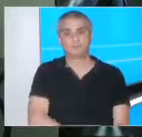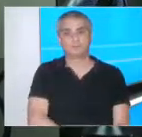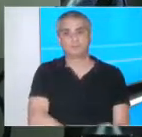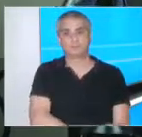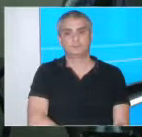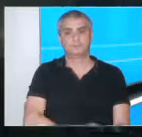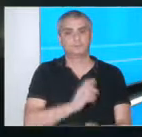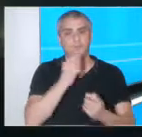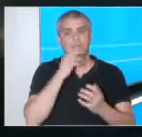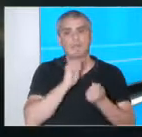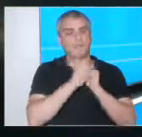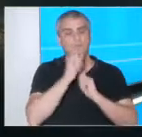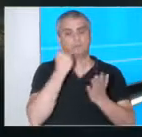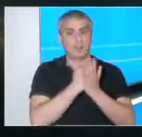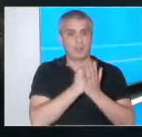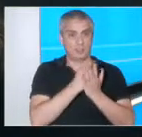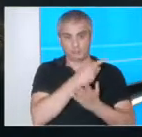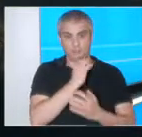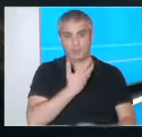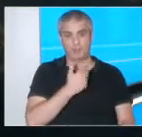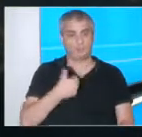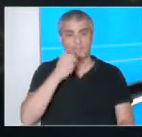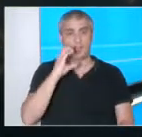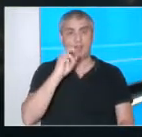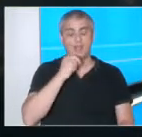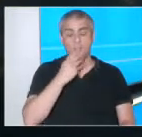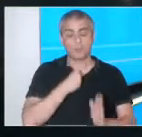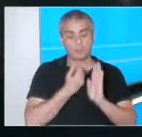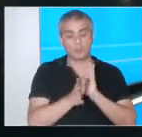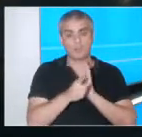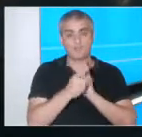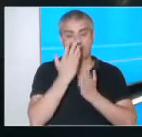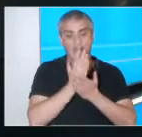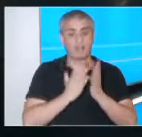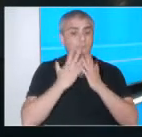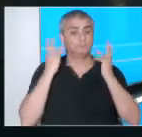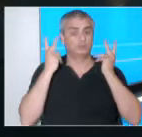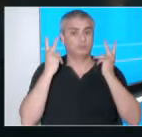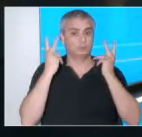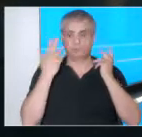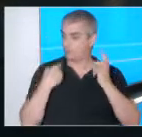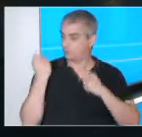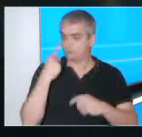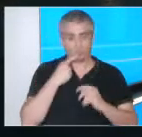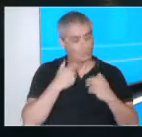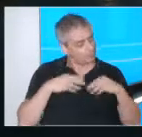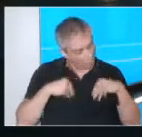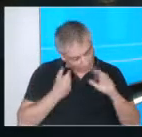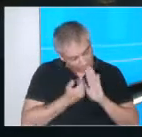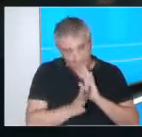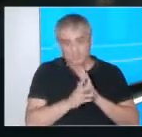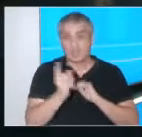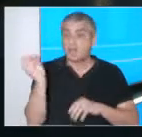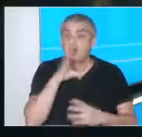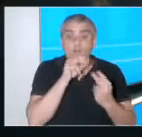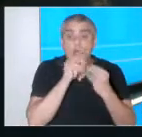הכשרות, רפורמת הכשרות שמוביל השר כאן, הוא אומר, אני מוכן לוותר על חלקים משמעותיים. הוא ישב פה שבוע שעבר ואמר, אני מוכן לוותר, לא...